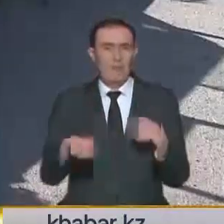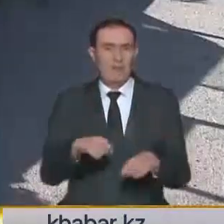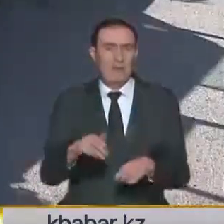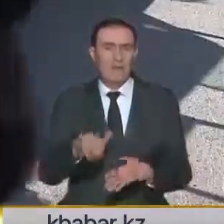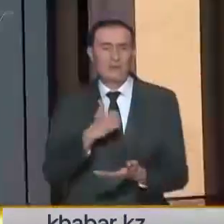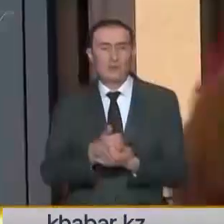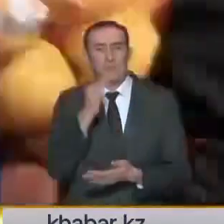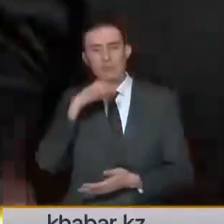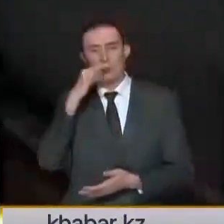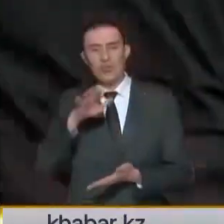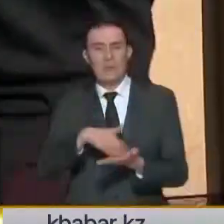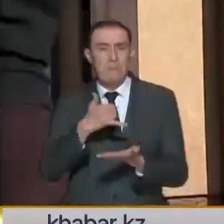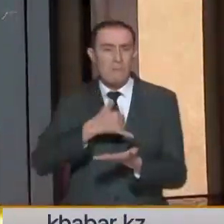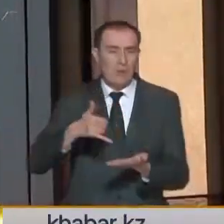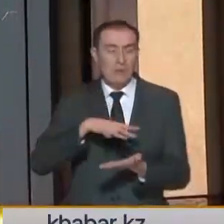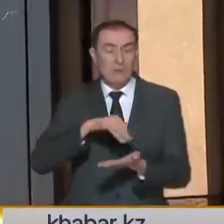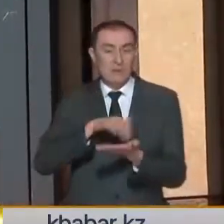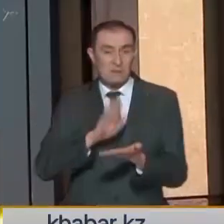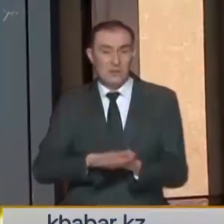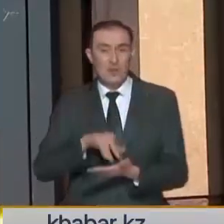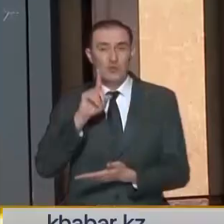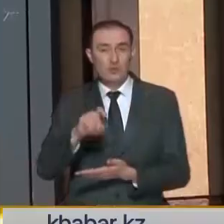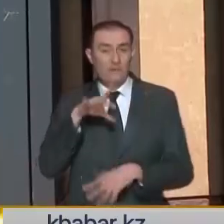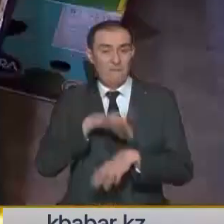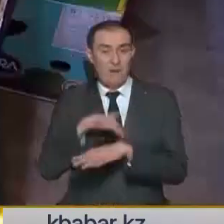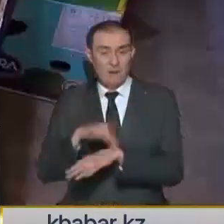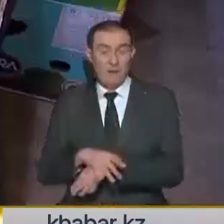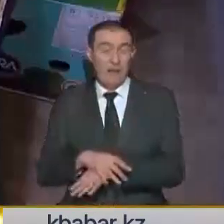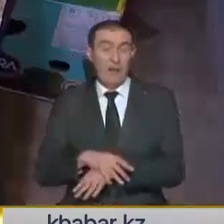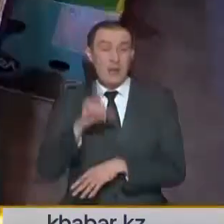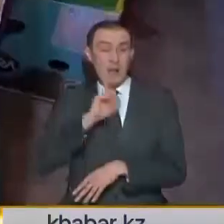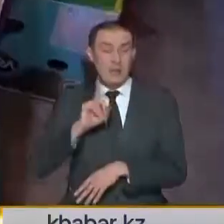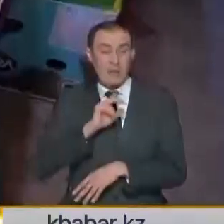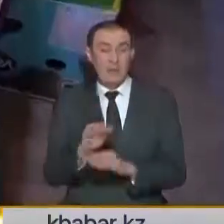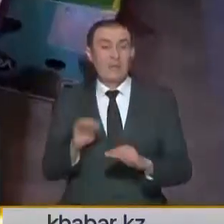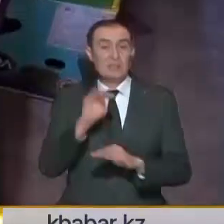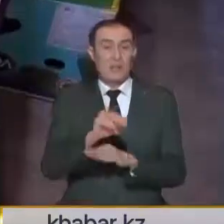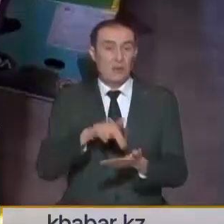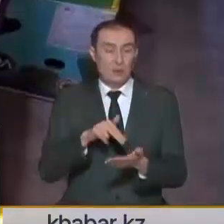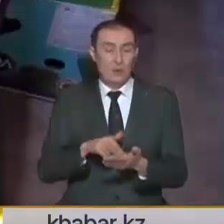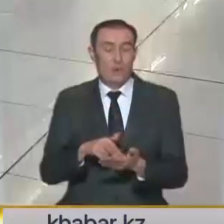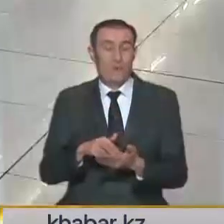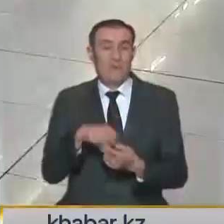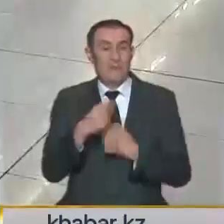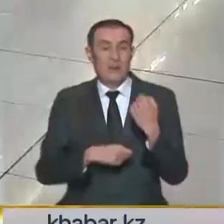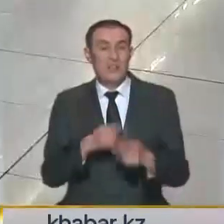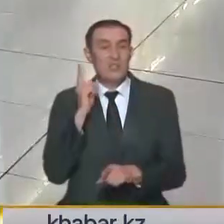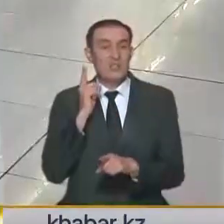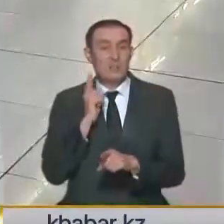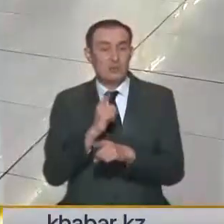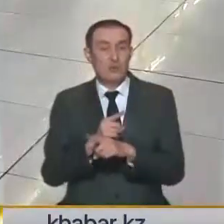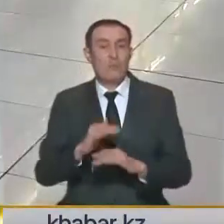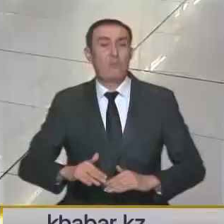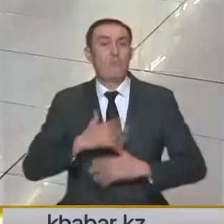в основном подсолнечное масло. Было зарегистрировано 100 таких фактов. Хотя наценка на социальные товары по закону не должна